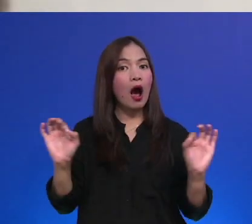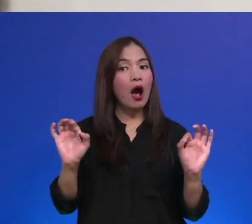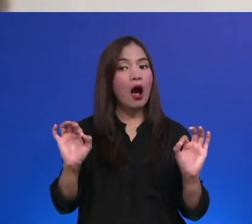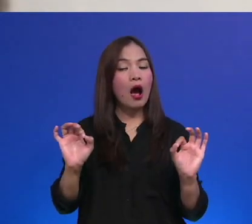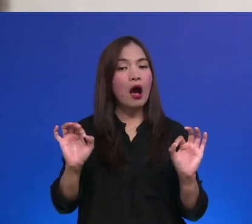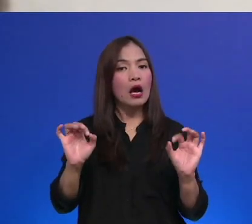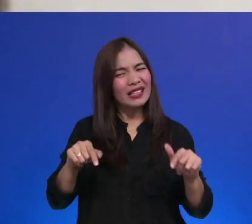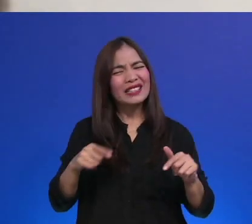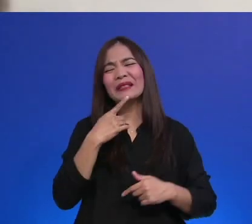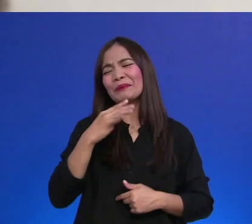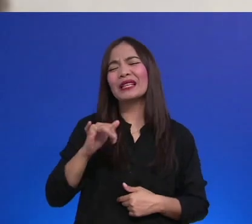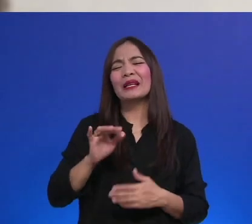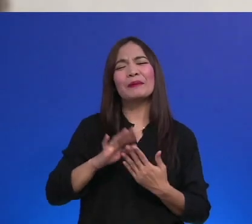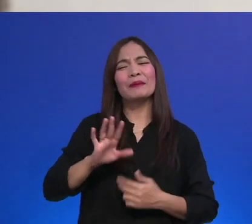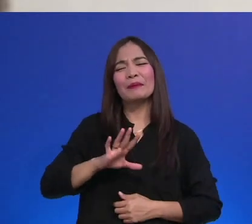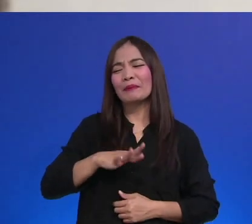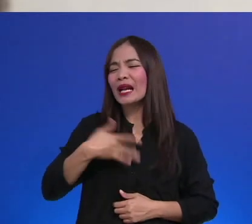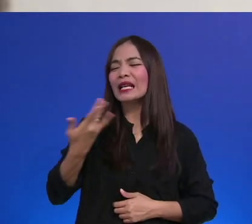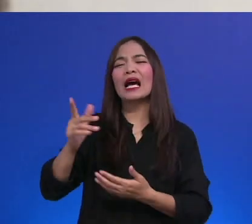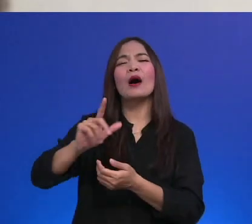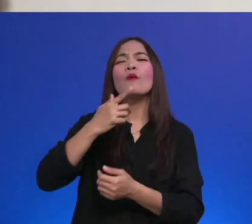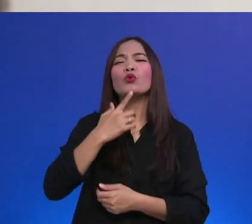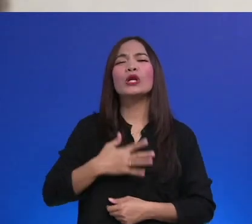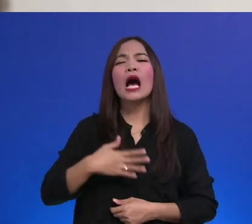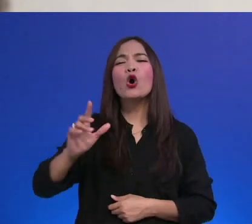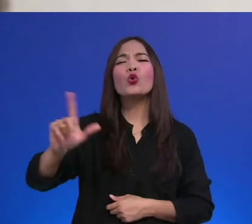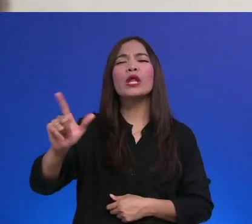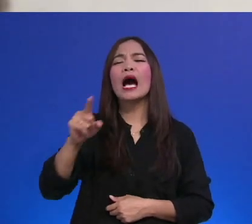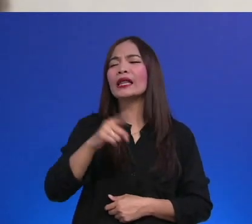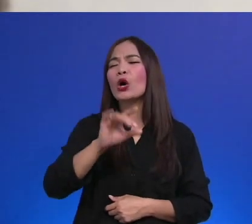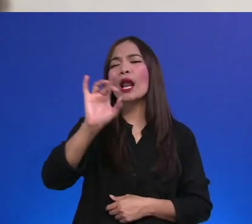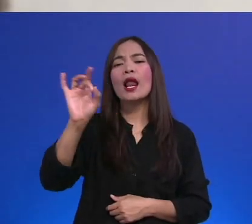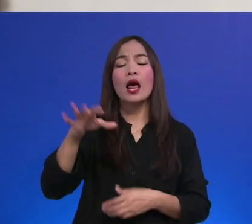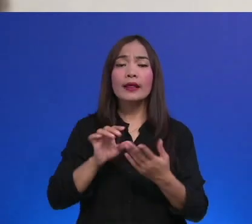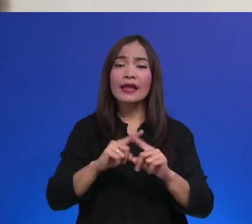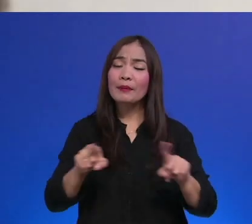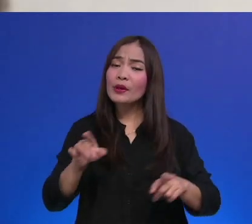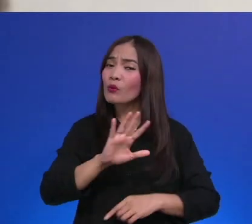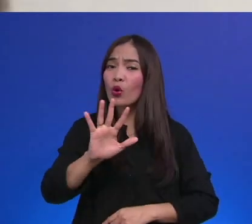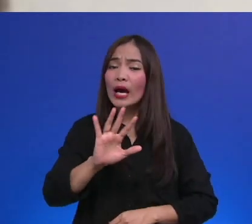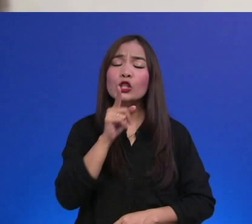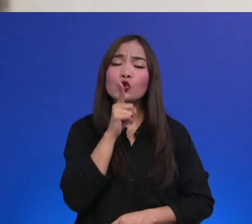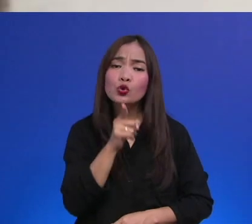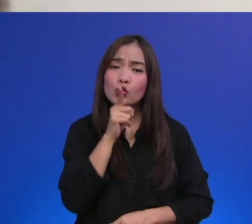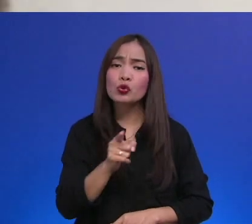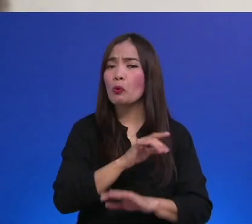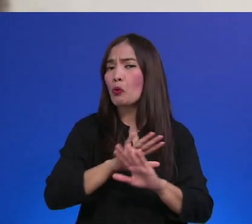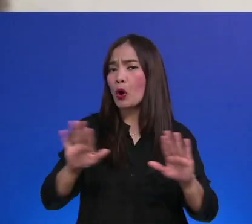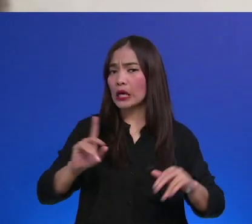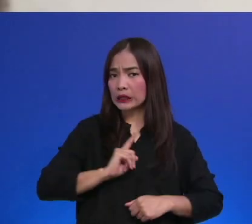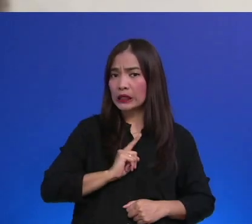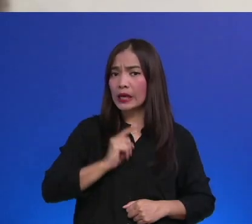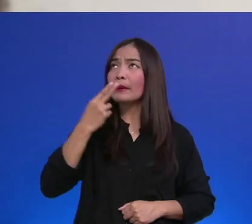tadi atau faktor lain tapi bukan karena sungguh-sungguh dirinya